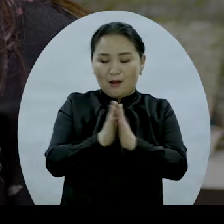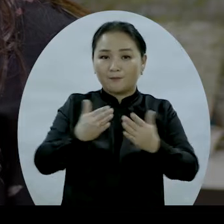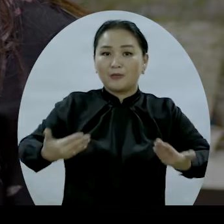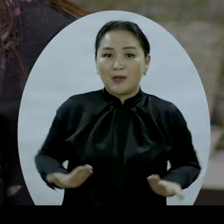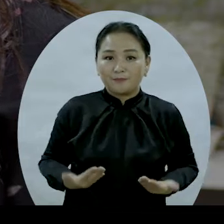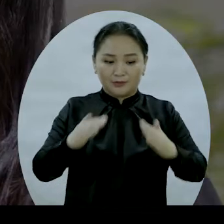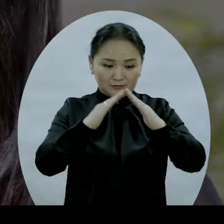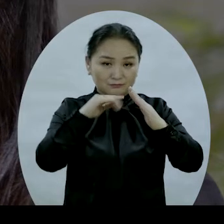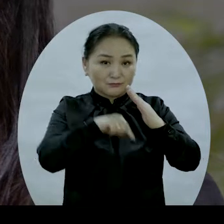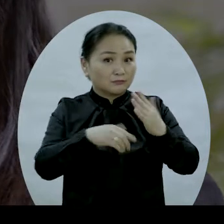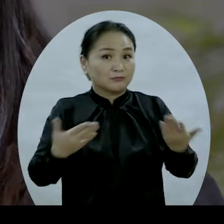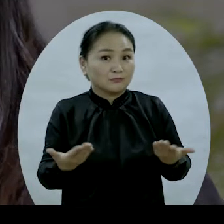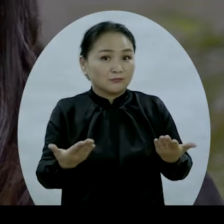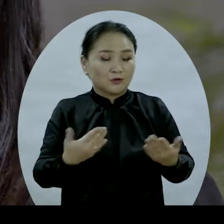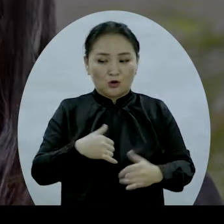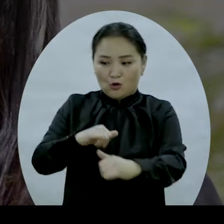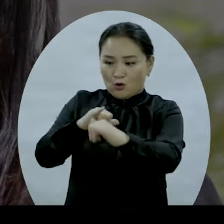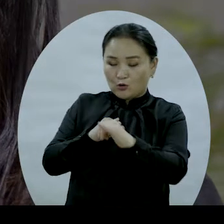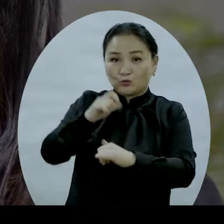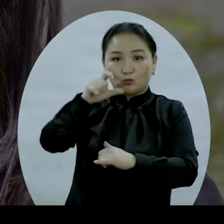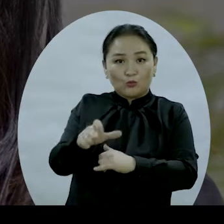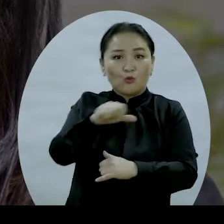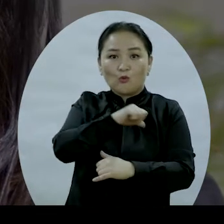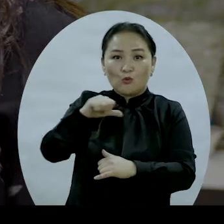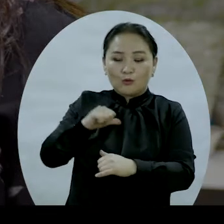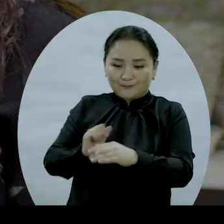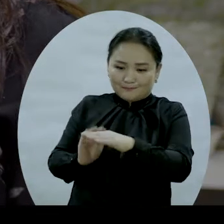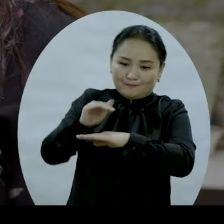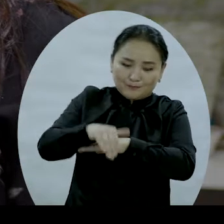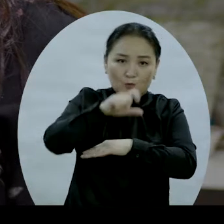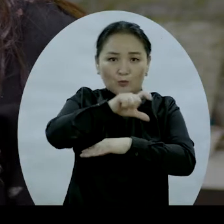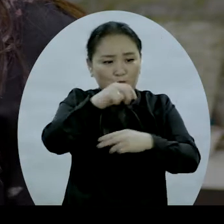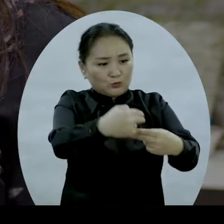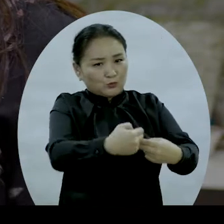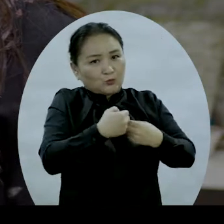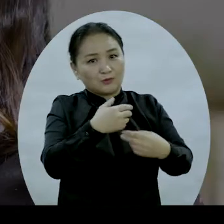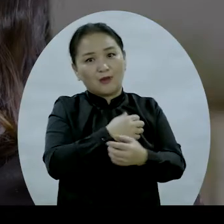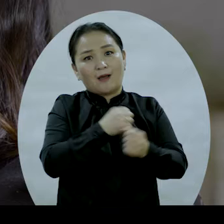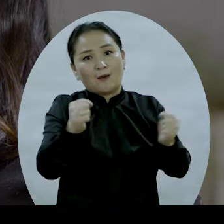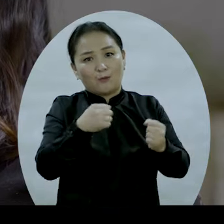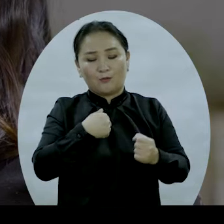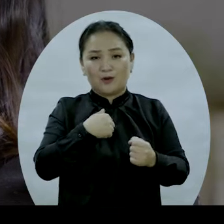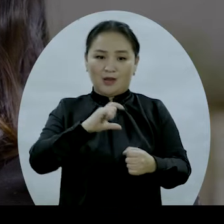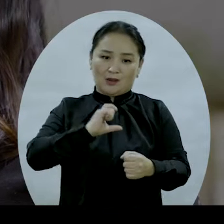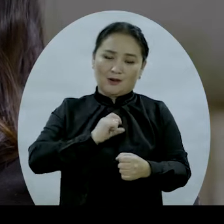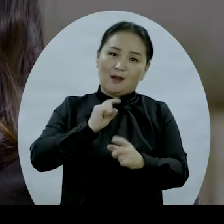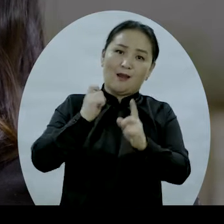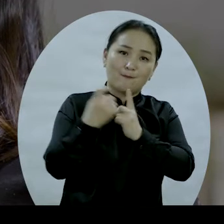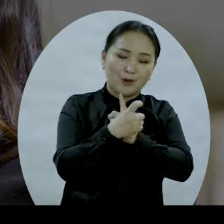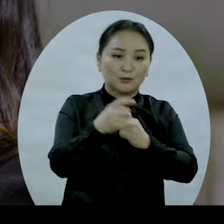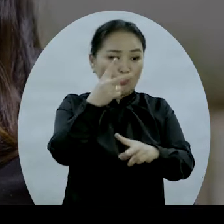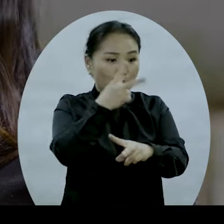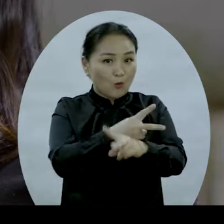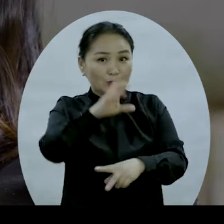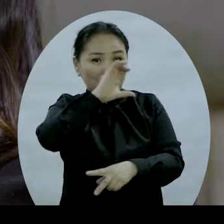герт амьдарч байгаа энэ тохиолдолд хохирч даван тулагчийн хувьд одоо бусдаас дэмжлэг тусалцаа авах, эрхийн хамгааллуулах, хуулийн болон